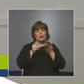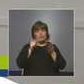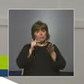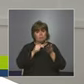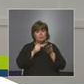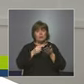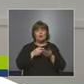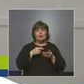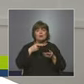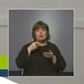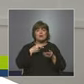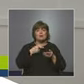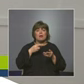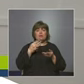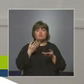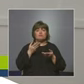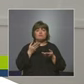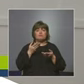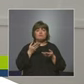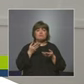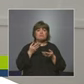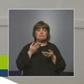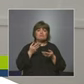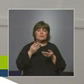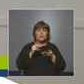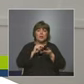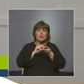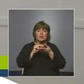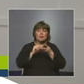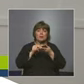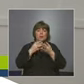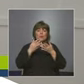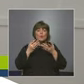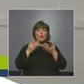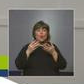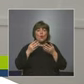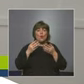като доста популярни филми, като Анатомията на Грей, като